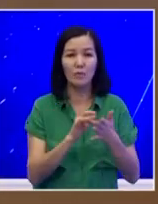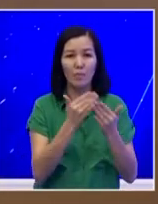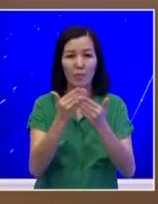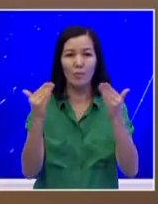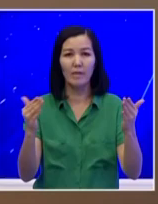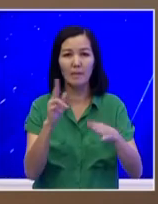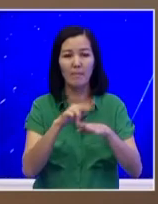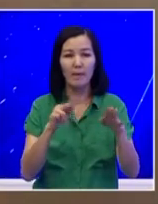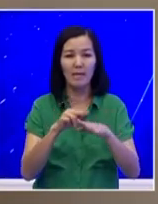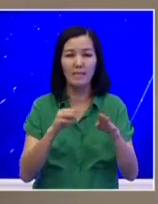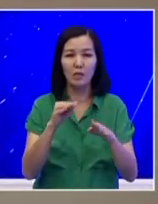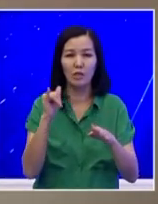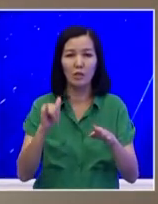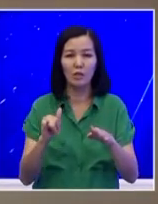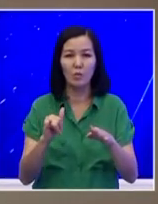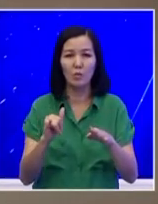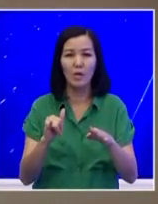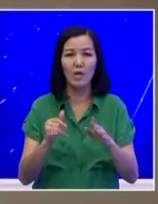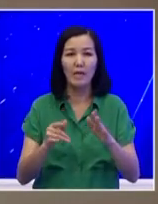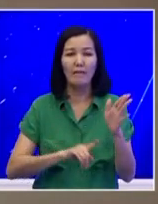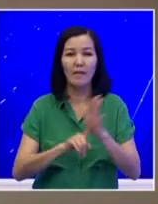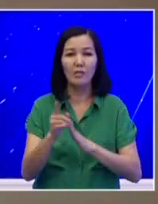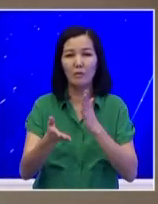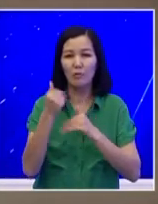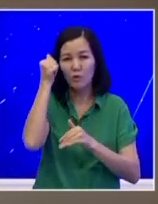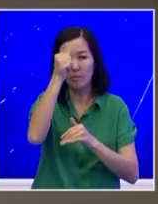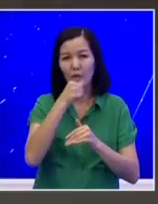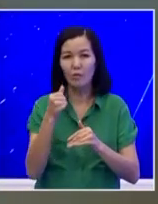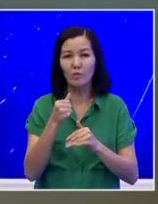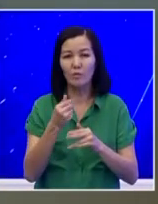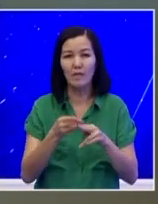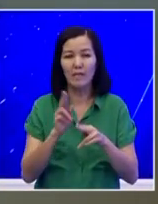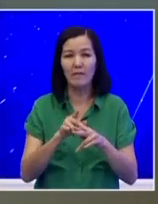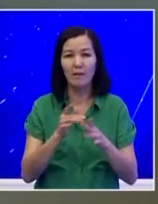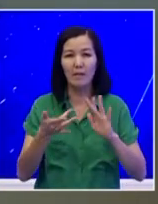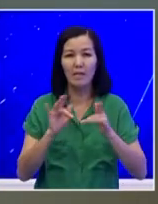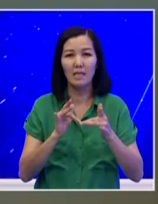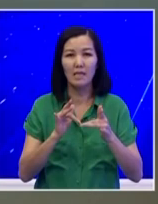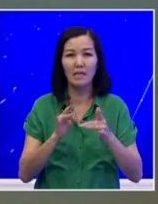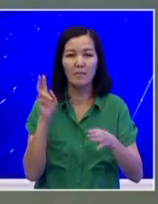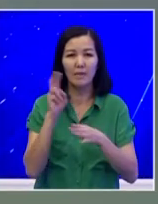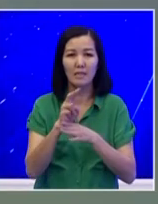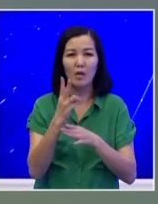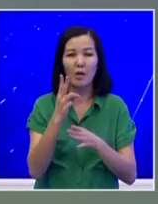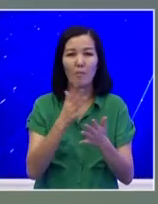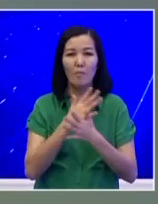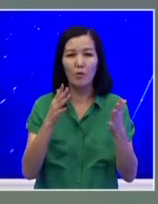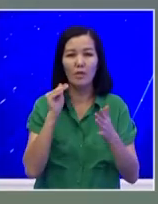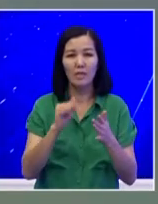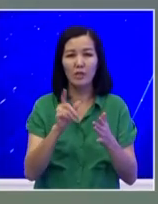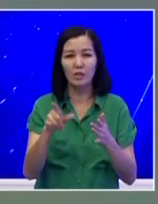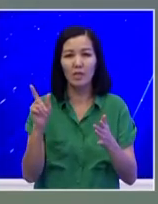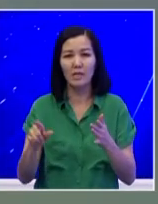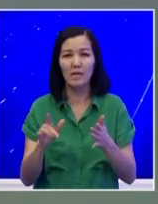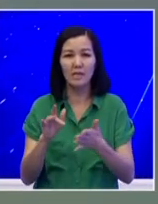музею полиция края ЖТСУ, стражи порядка начали еще в прошлом году. За это время интернет-ресурс посетили более 1000 граждан.